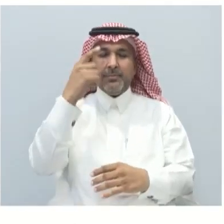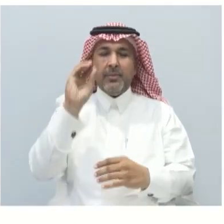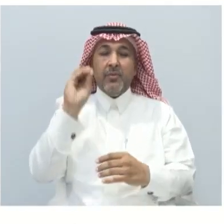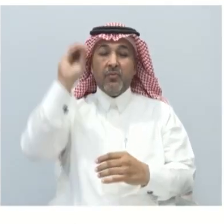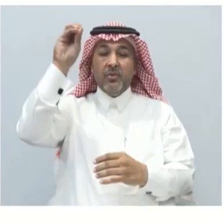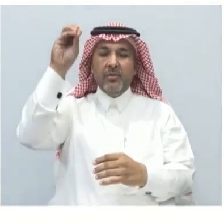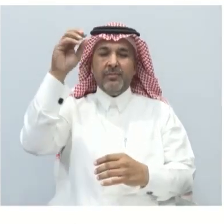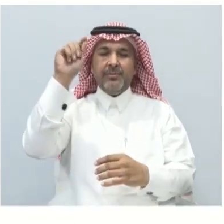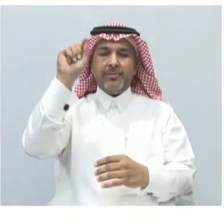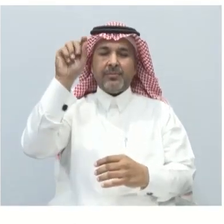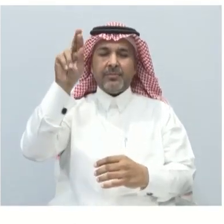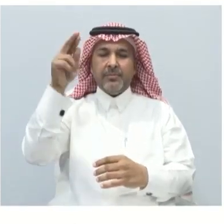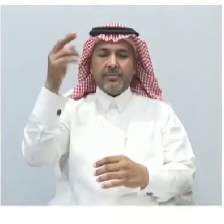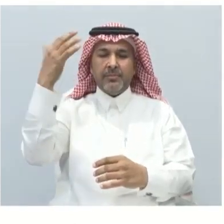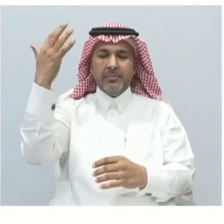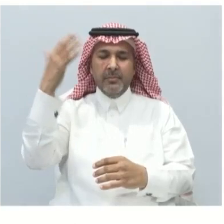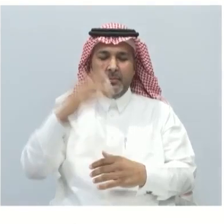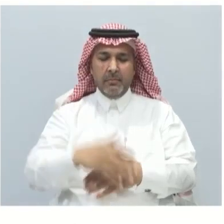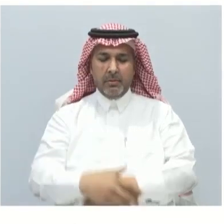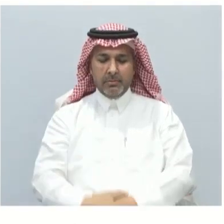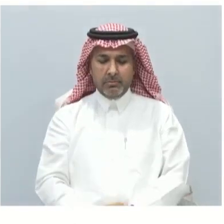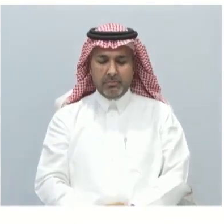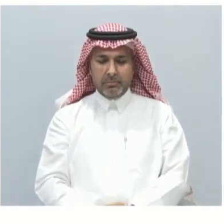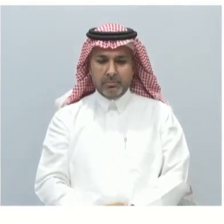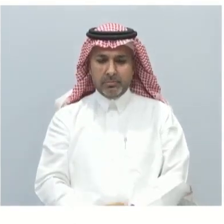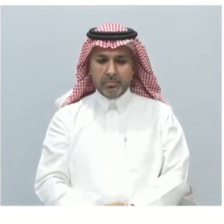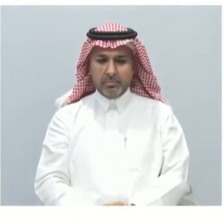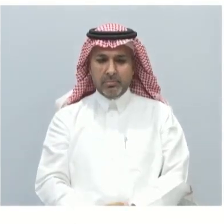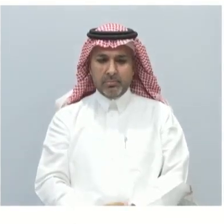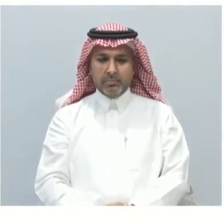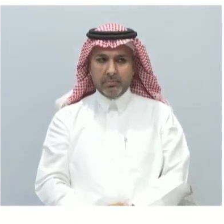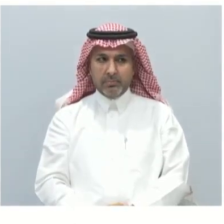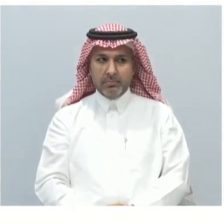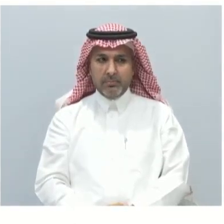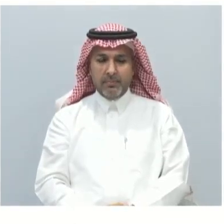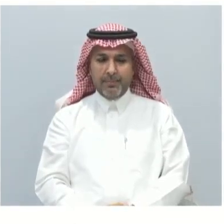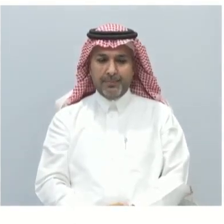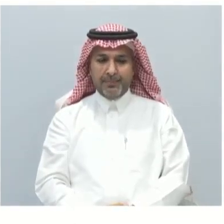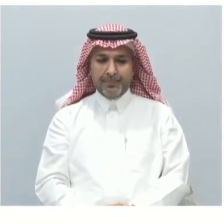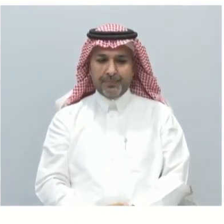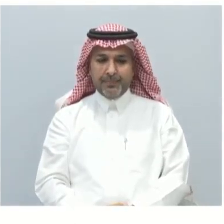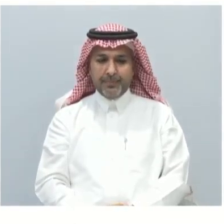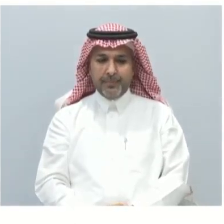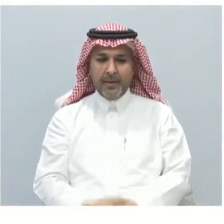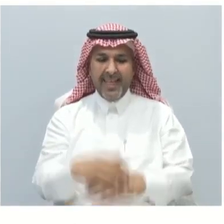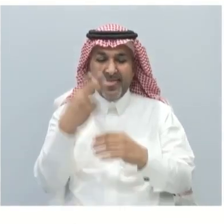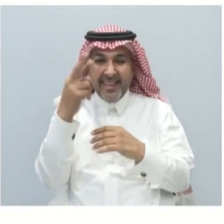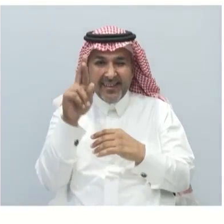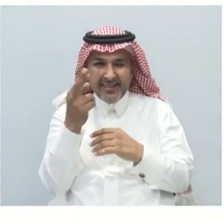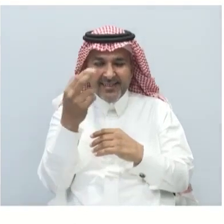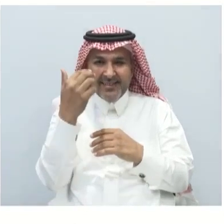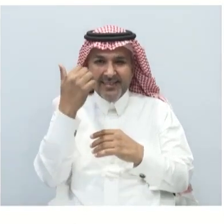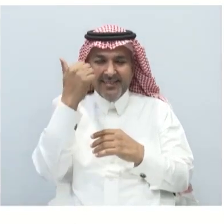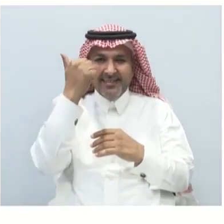سبعه اس نص طبعا الاس نص هو جذر يعني عشان كذا كتبت جذر فبالتالي شوفوا اثنين فاصله